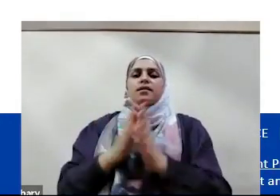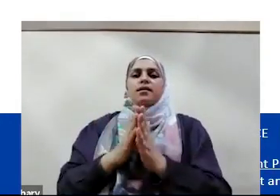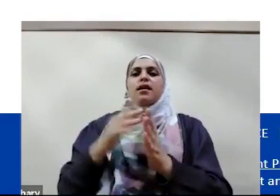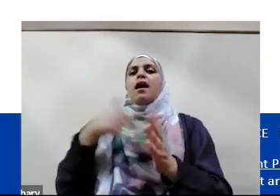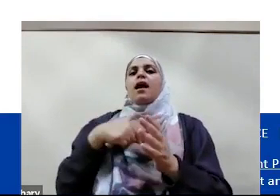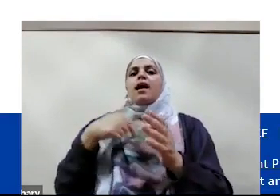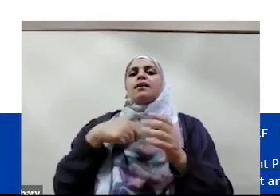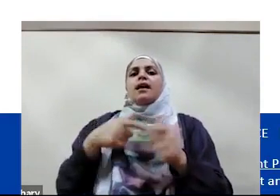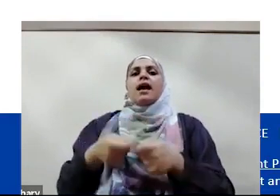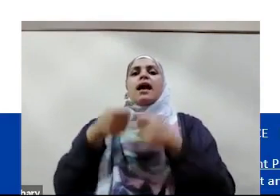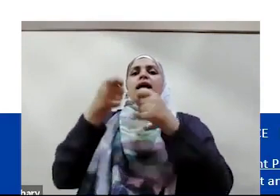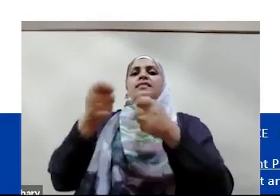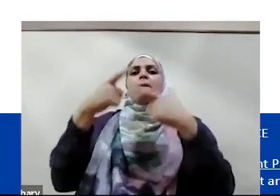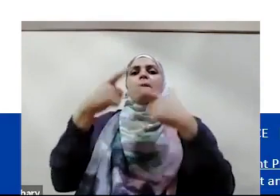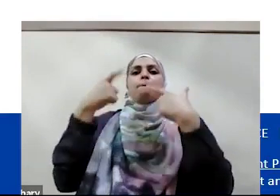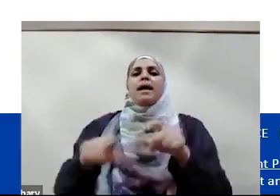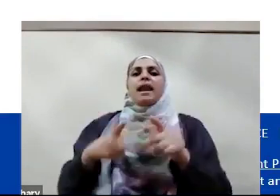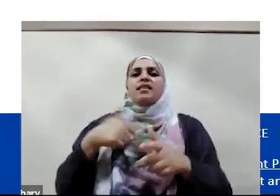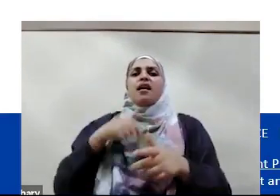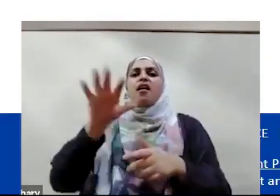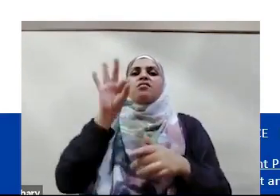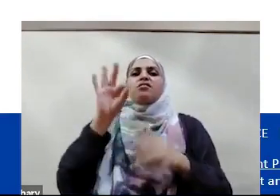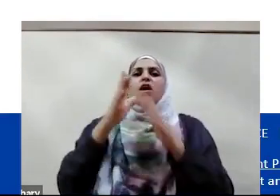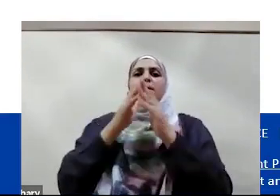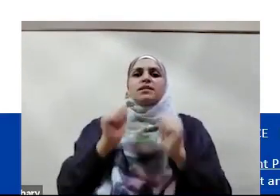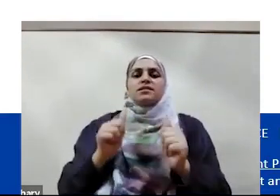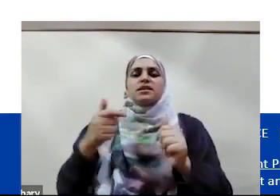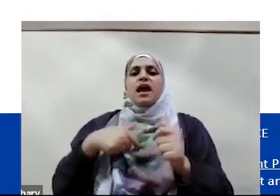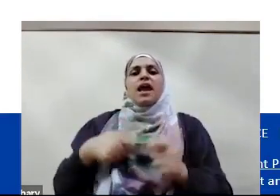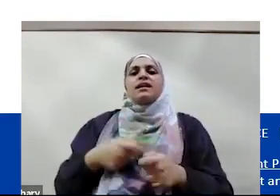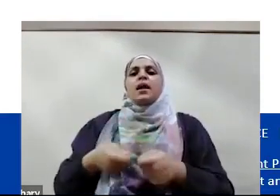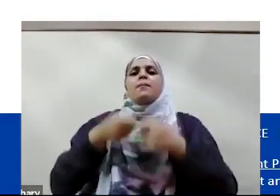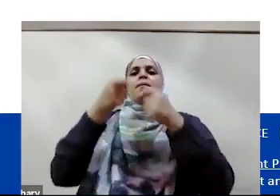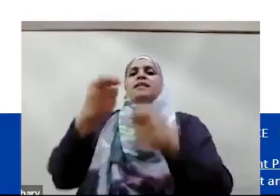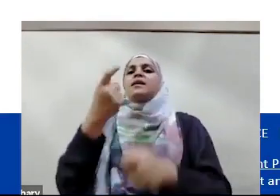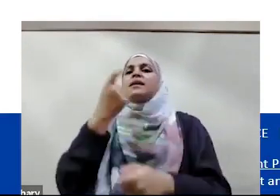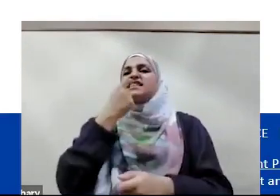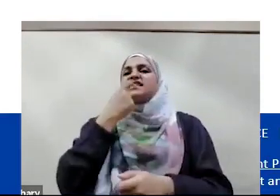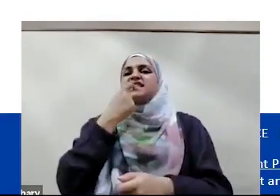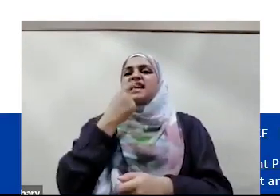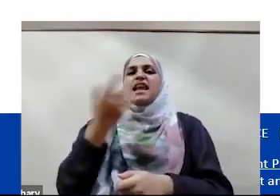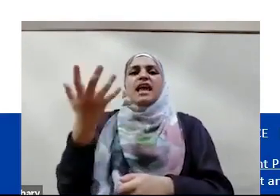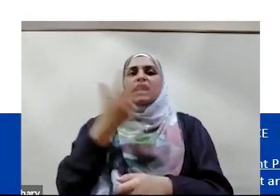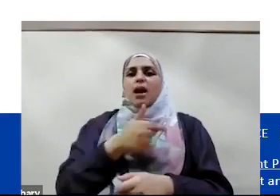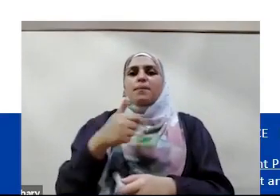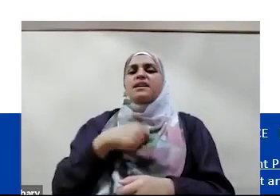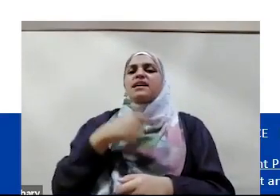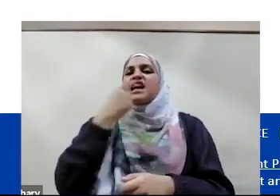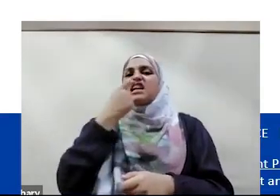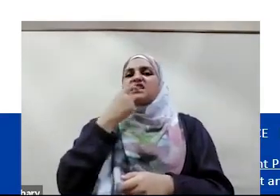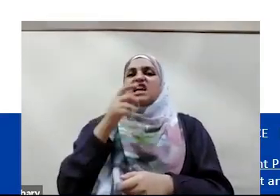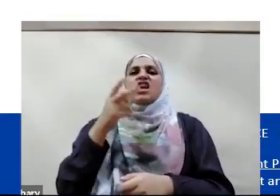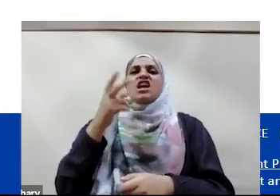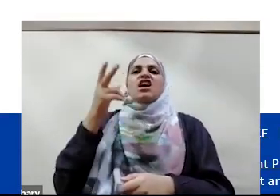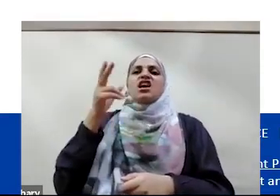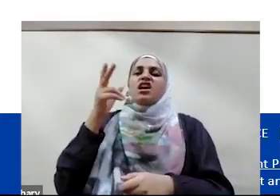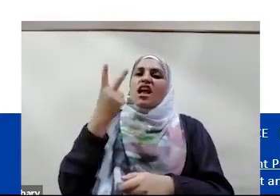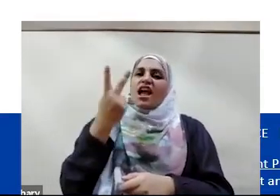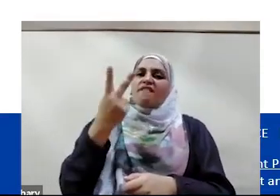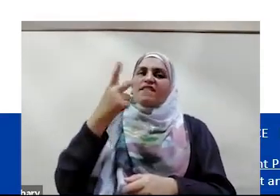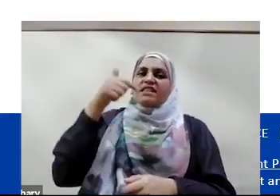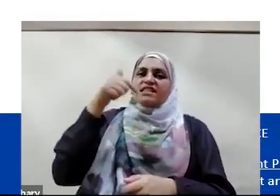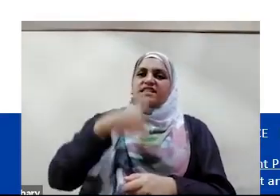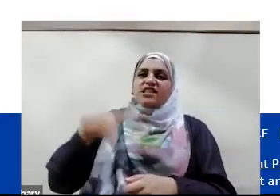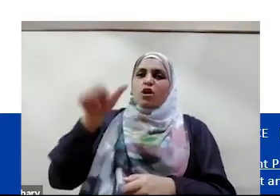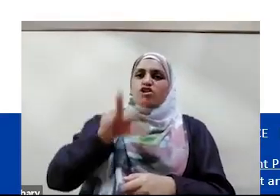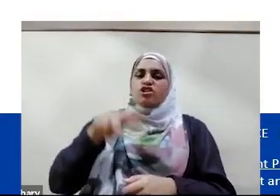من بلد إيه؟ طبعا بختار مصر. أنا بقدم على العام الأكاديمي إيه؟ العام الأكاديمي 2025 2026، لأن